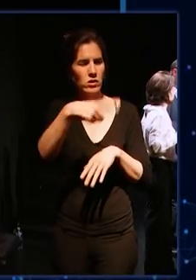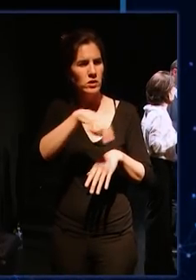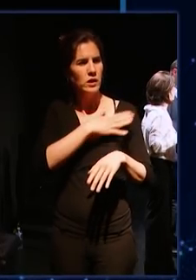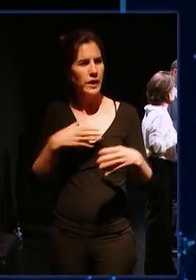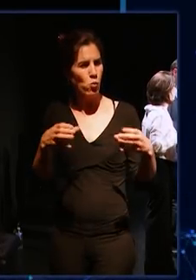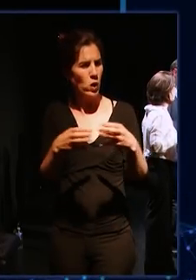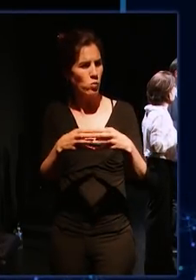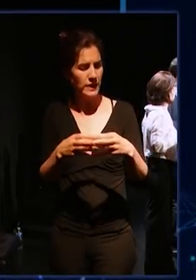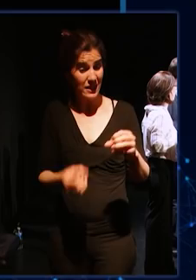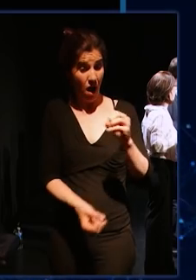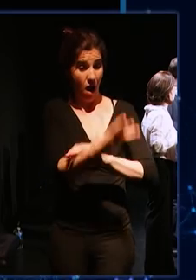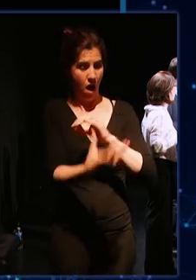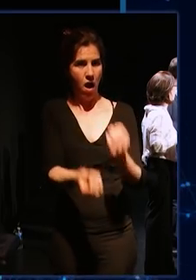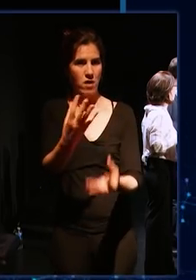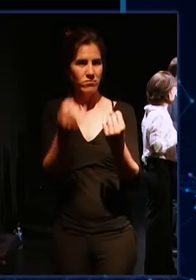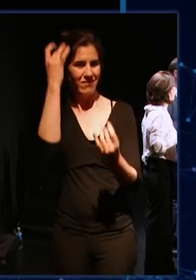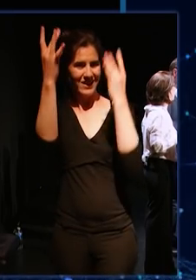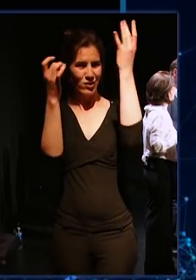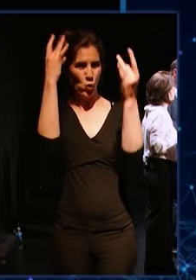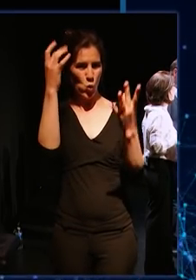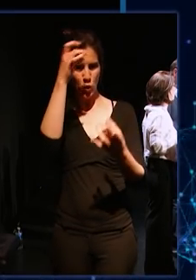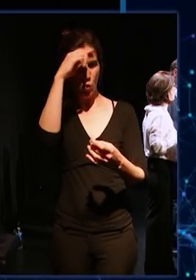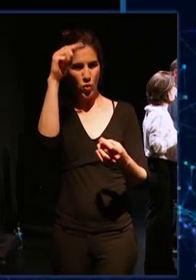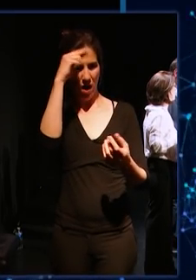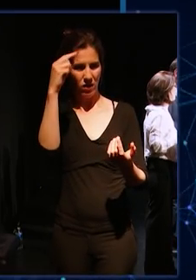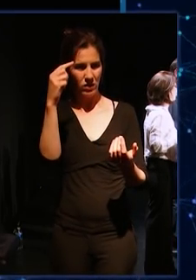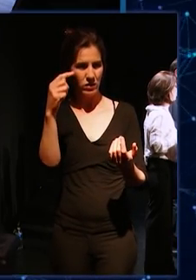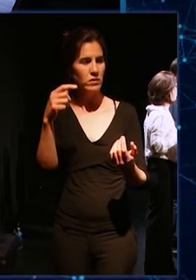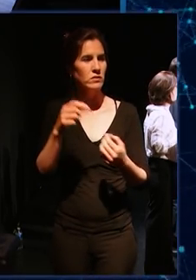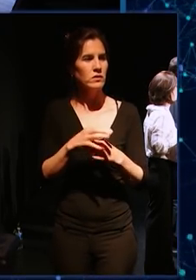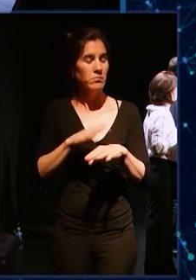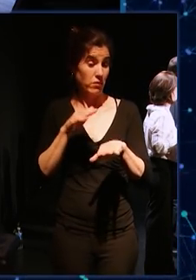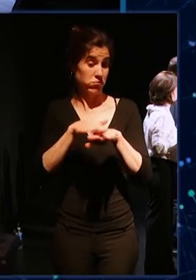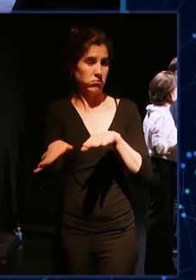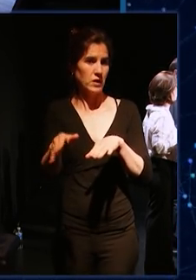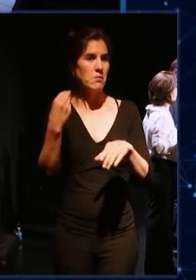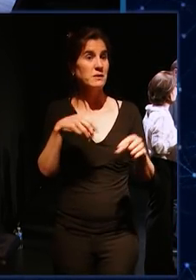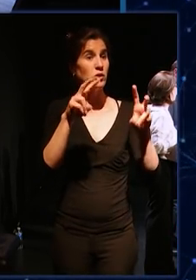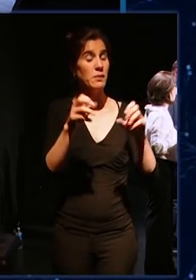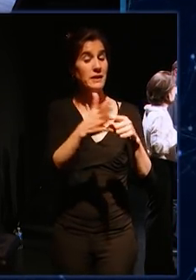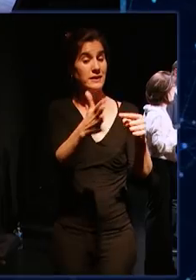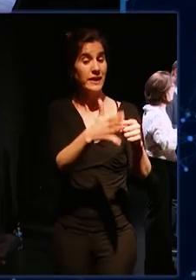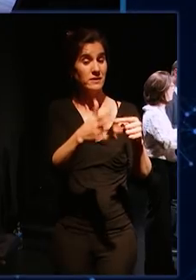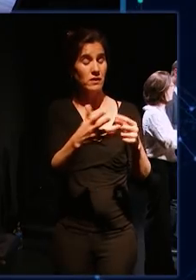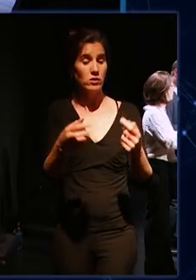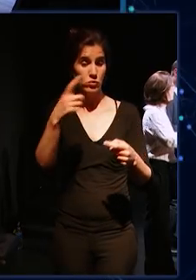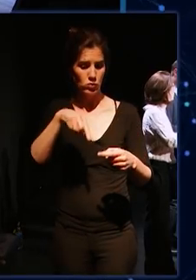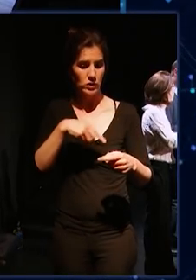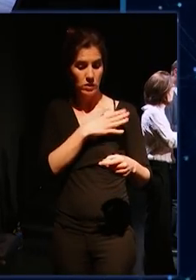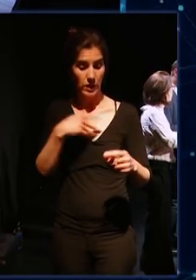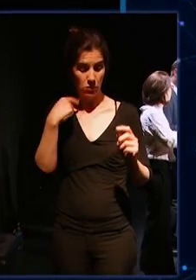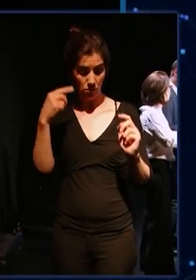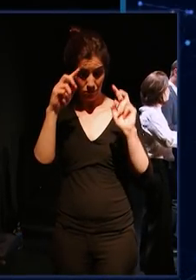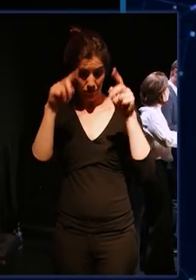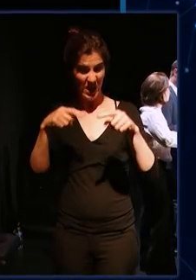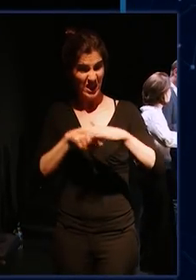per tal de transformar el món. Pel que fa a la tèxtil, proposem una implementació gradual de la gestió comunitària i en perspectiva de